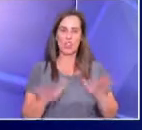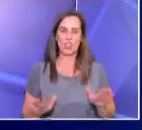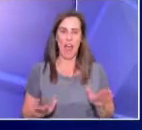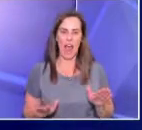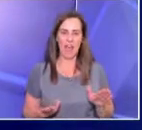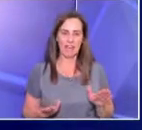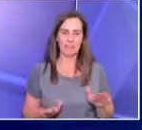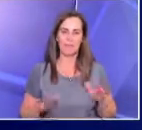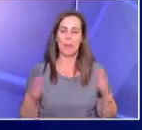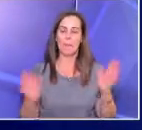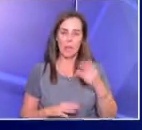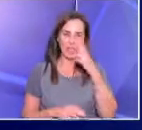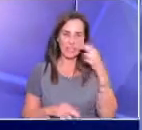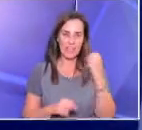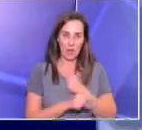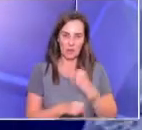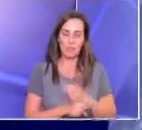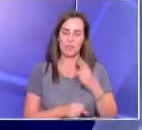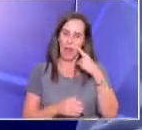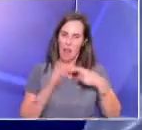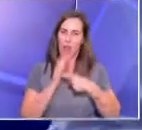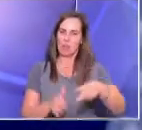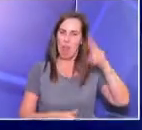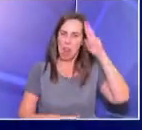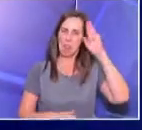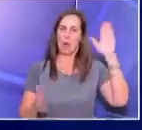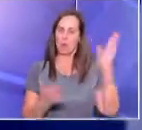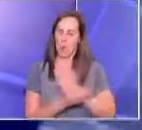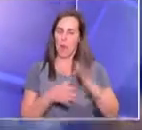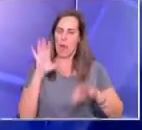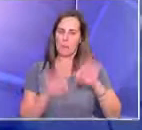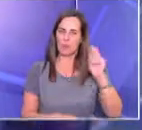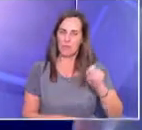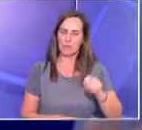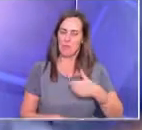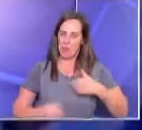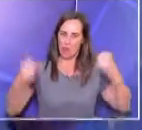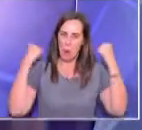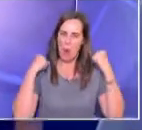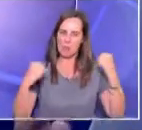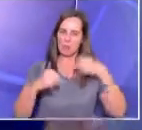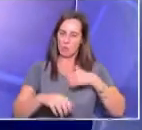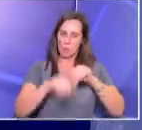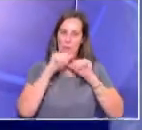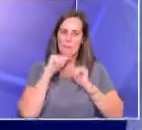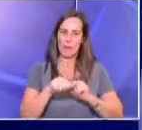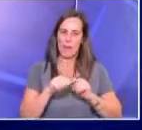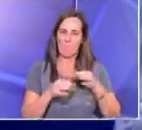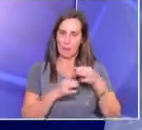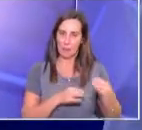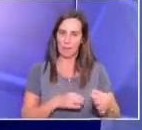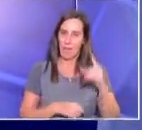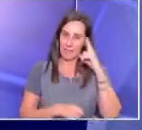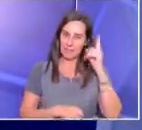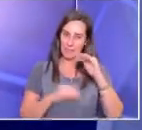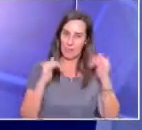אבל... מה שהוא ניסה לעשות זה להראות, הליכוד, הנה, מוכן לבחירות הכלליות, אנחנו חזקים, יש לנו תמיכה גדולה בפריפריות,